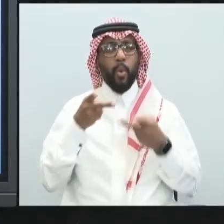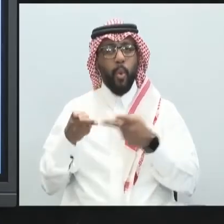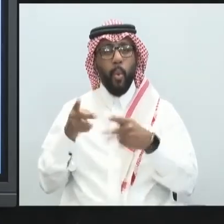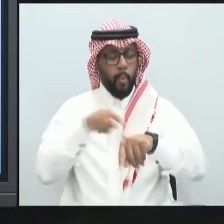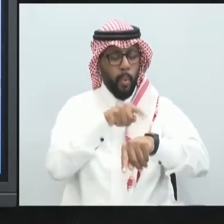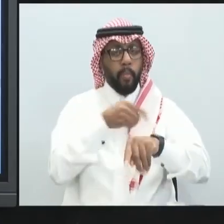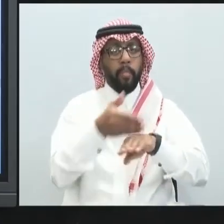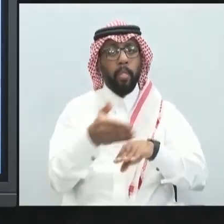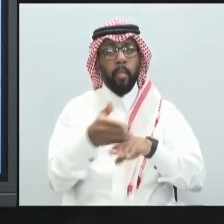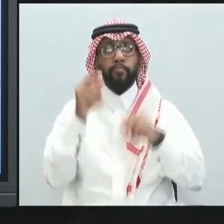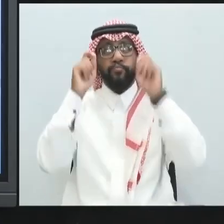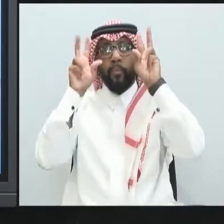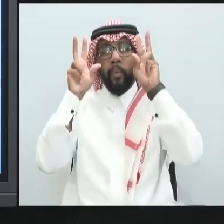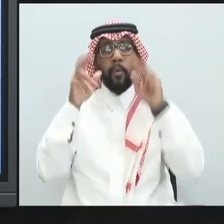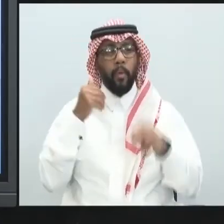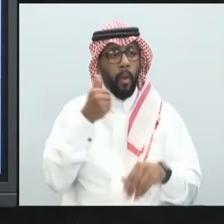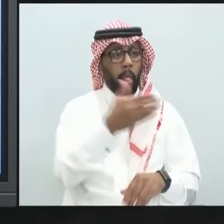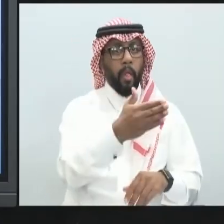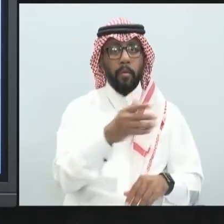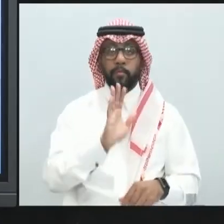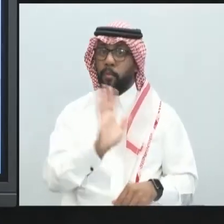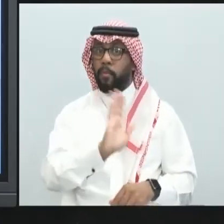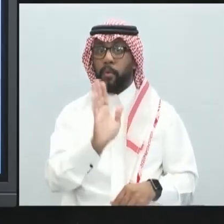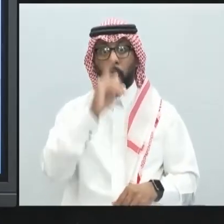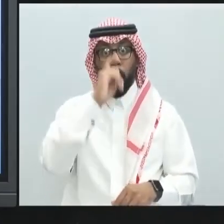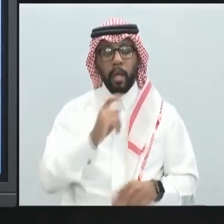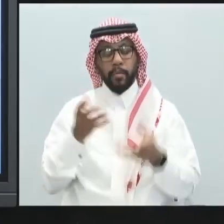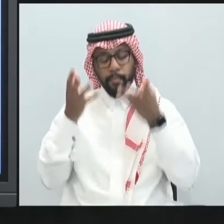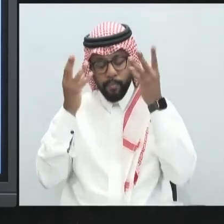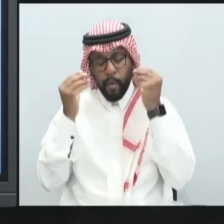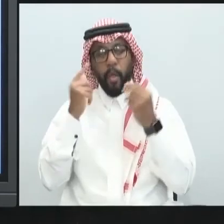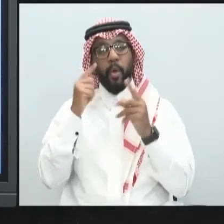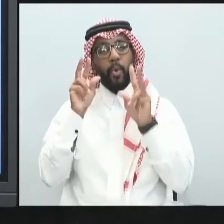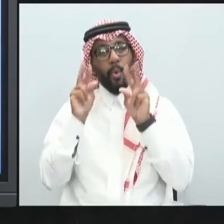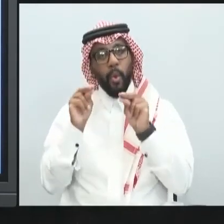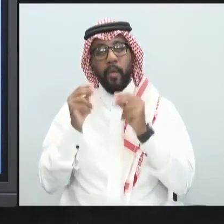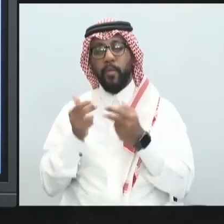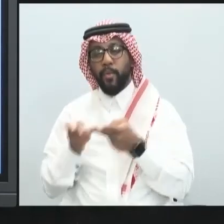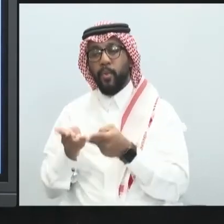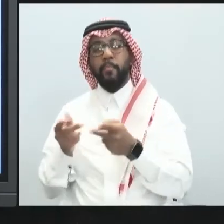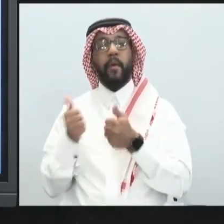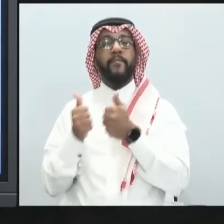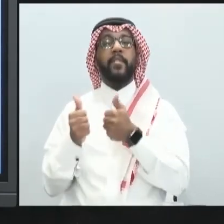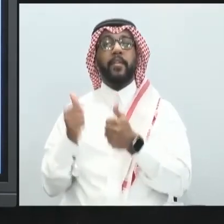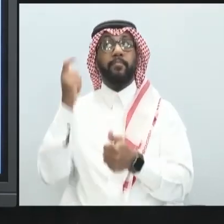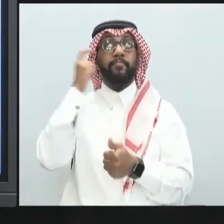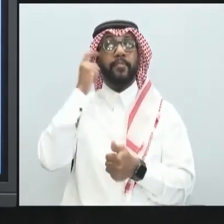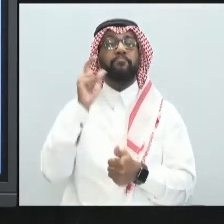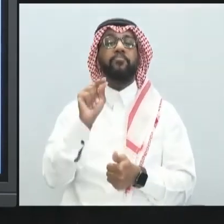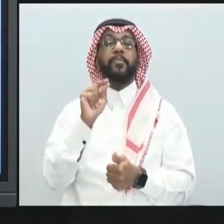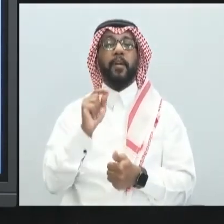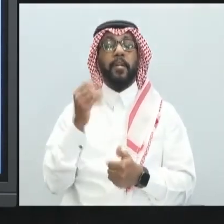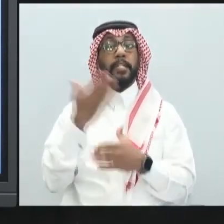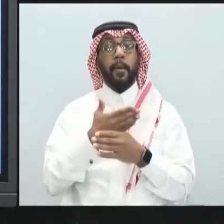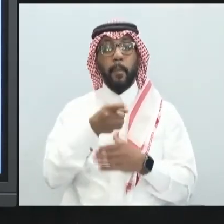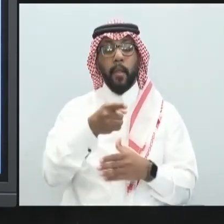فعندما تتاثر اليقظه والانتباه فان هذا يعني بان ما سيكتسبه